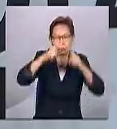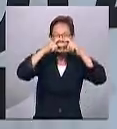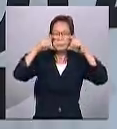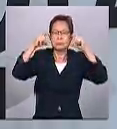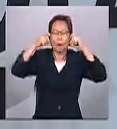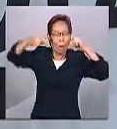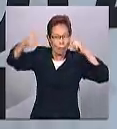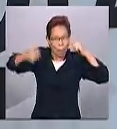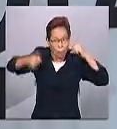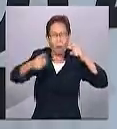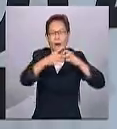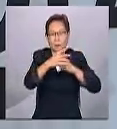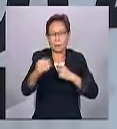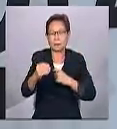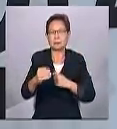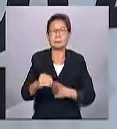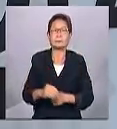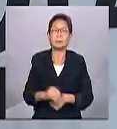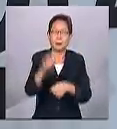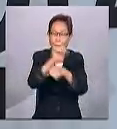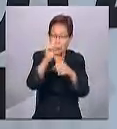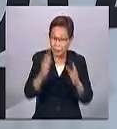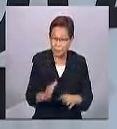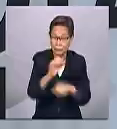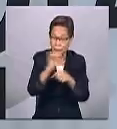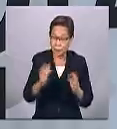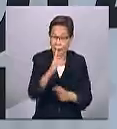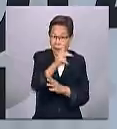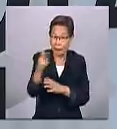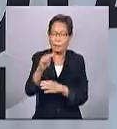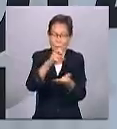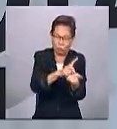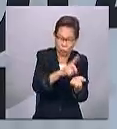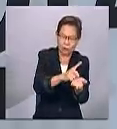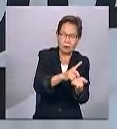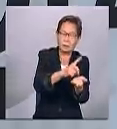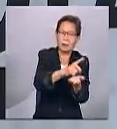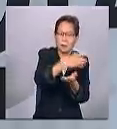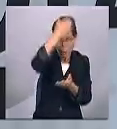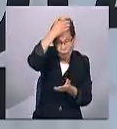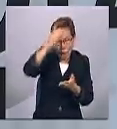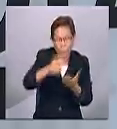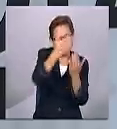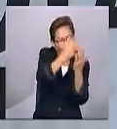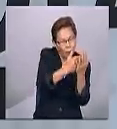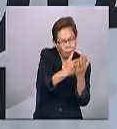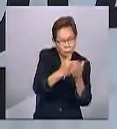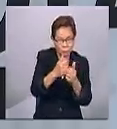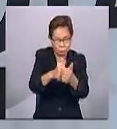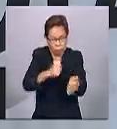mulut. Anggota kesihatan juga perlu mengamalkan langkah-langkah pencegahan seperti yang telah